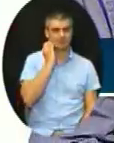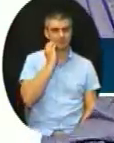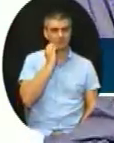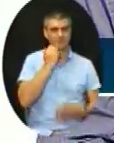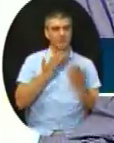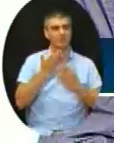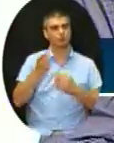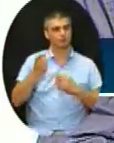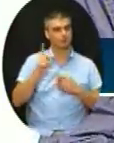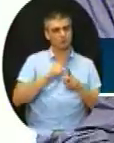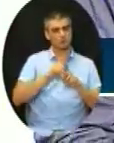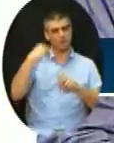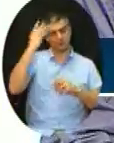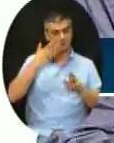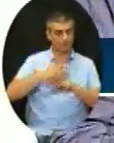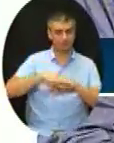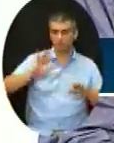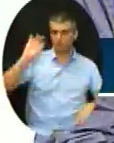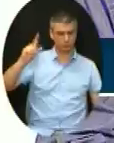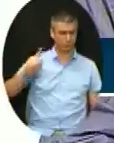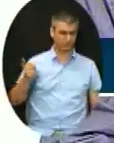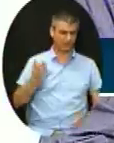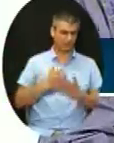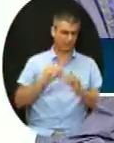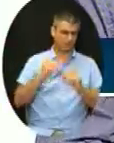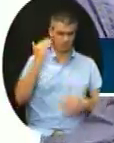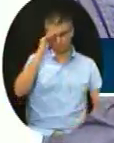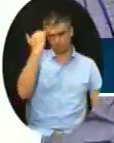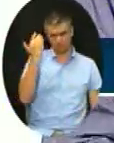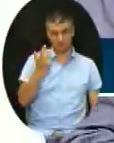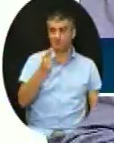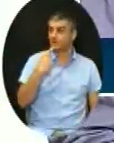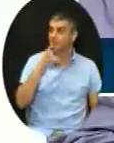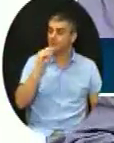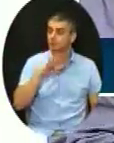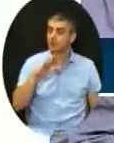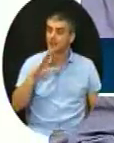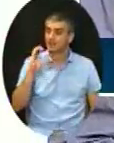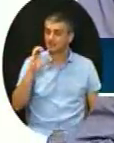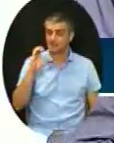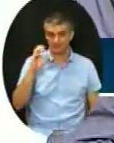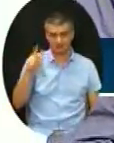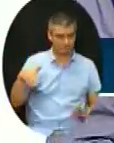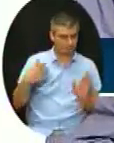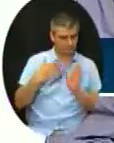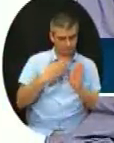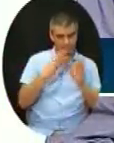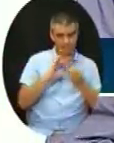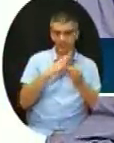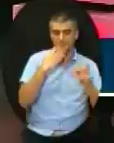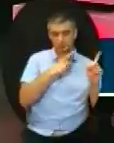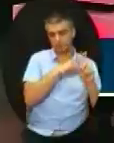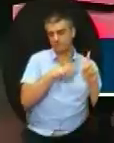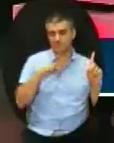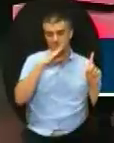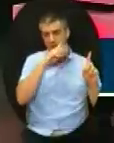איזה, שהיא חדירה לשטח שהוא לא שלהם, היא מופרכת מלכתחילה. לא, אבל ככל שמדבר שני... בשטח E, שהוא באמת המסדרון הזה שמחבר בין ירושלים